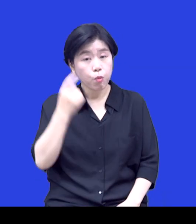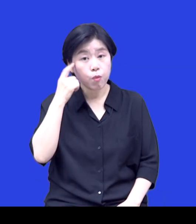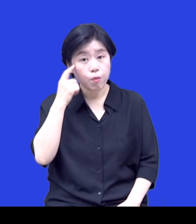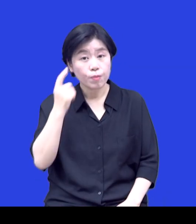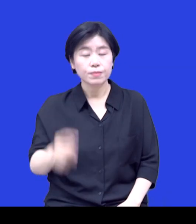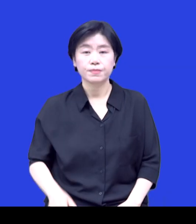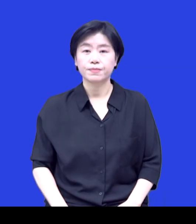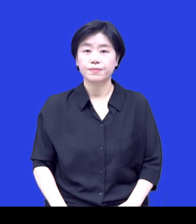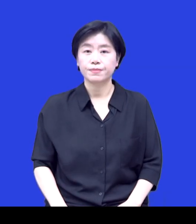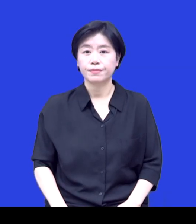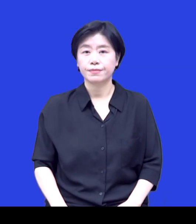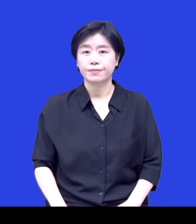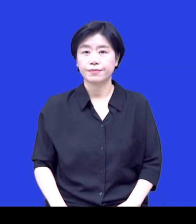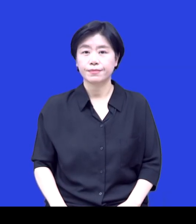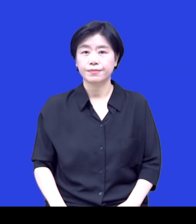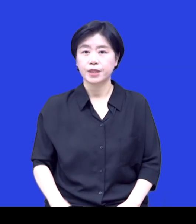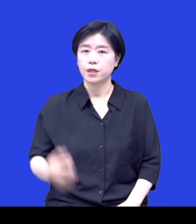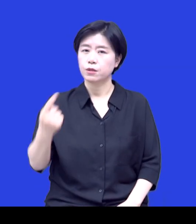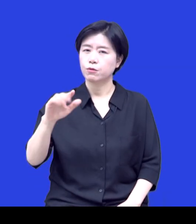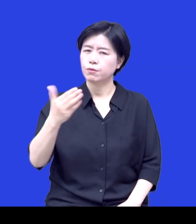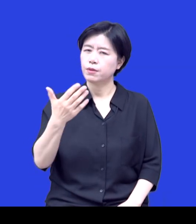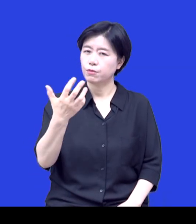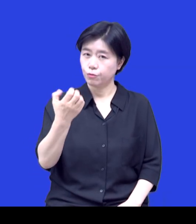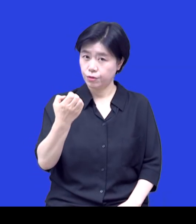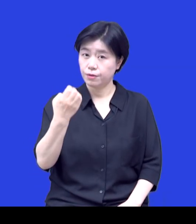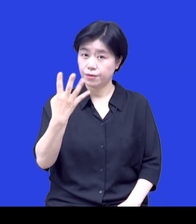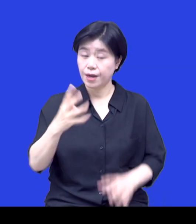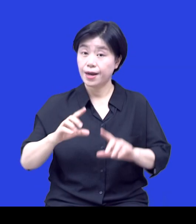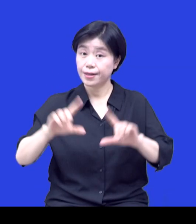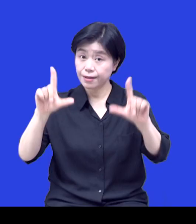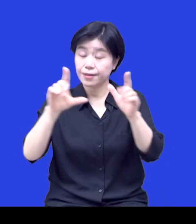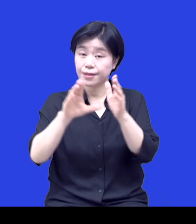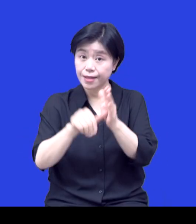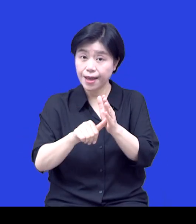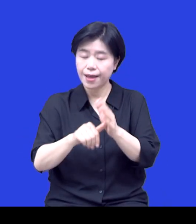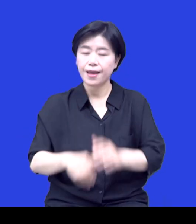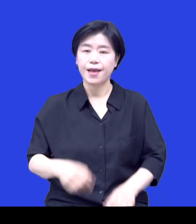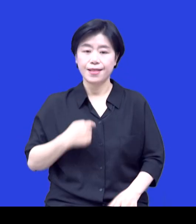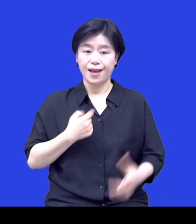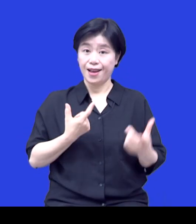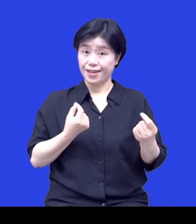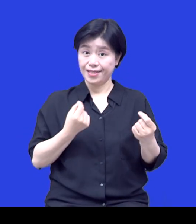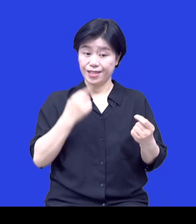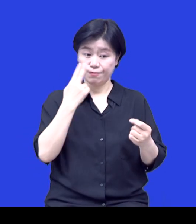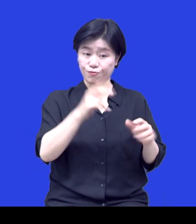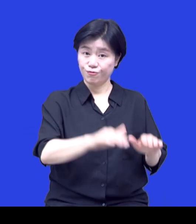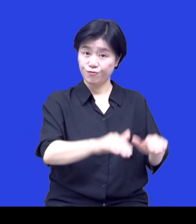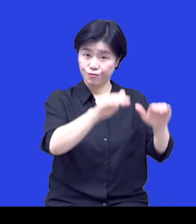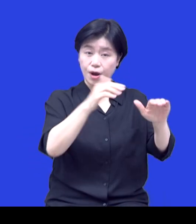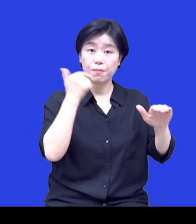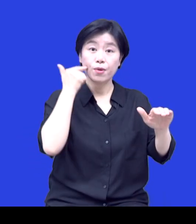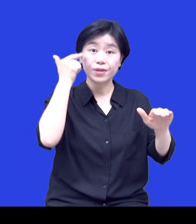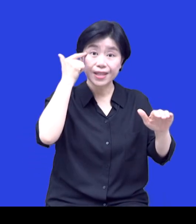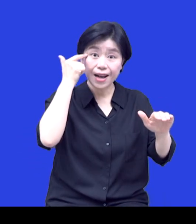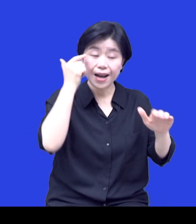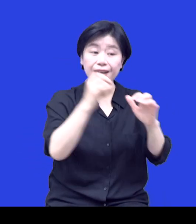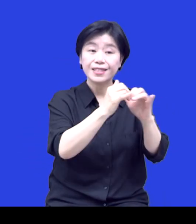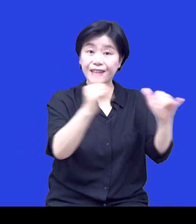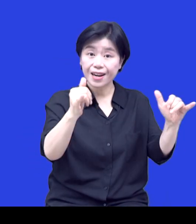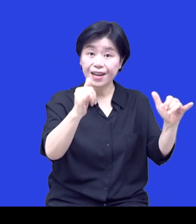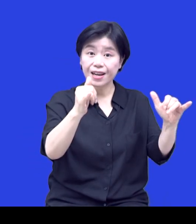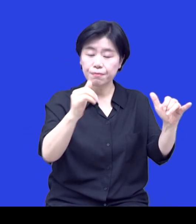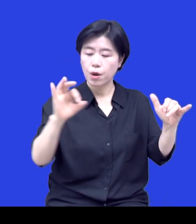그래서 네. 그 1994년도 1.5세 교역자들 한 40명 정도가 온누리교회 하영조